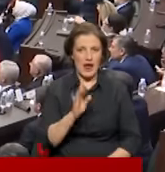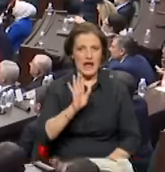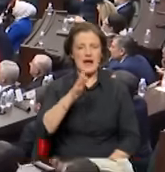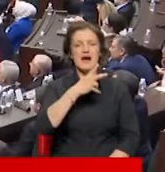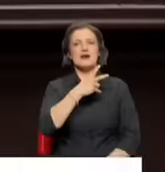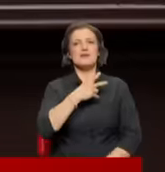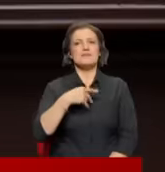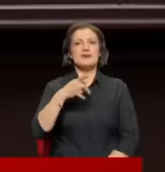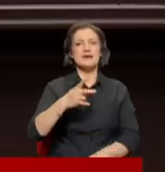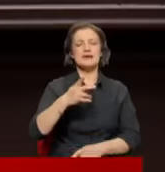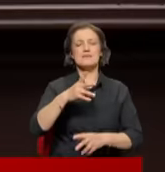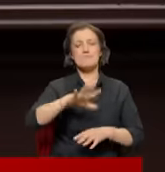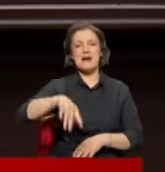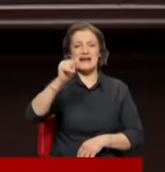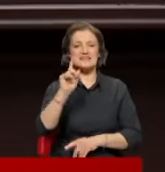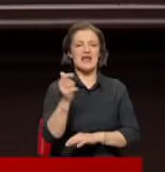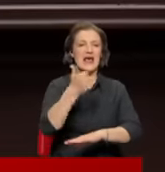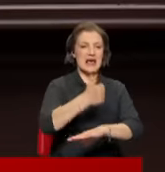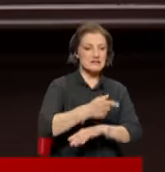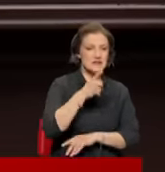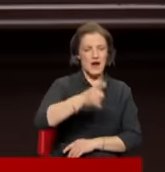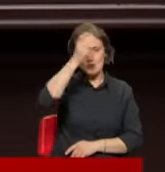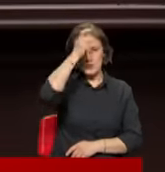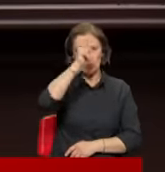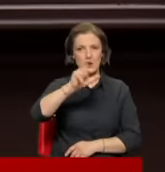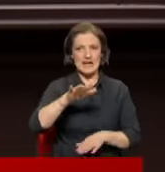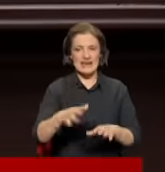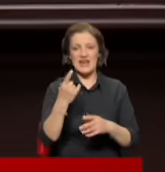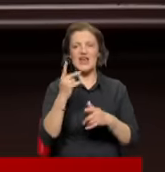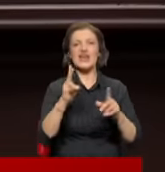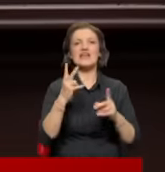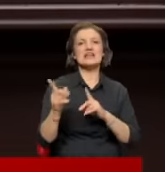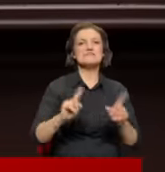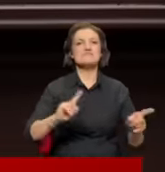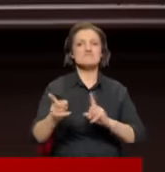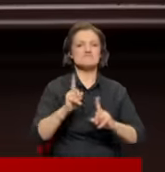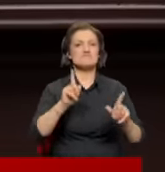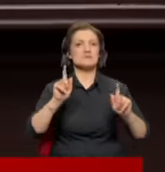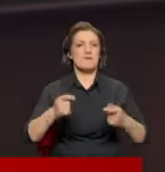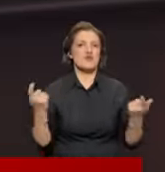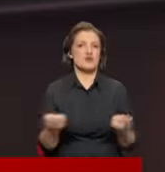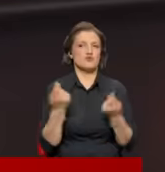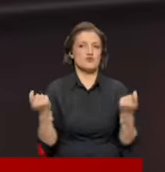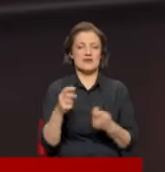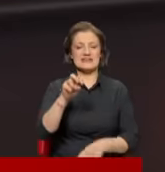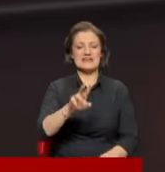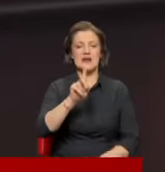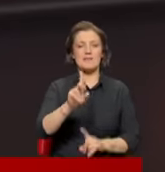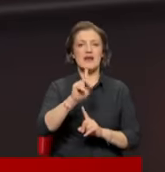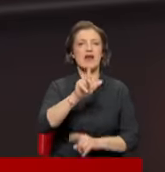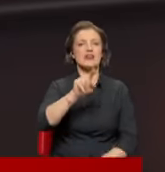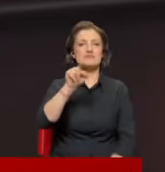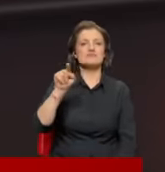yerel iktidar, merkezi iktidar diye Türkiye'de ikili bir yapı ihdas etmeye çalışıyor. 81